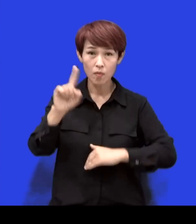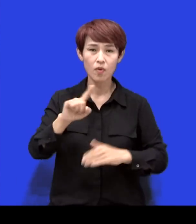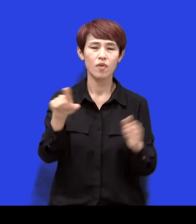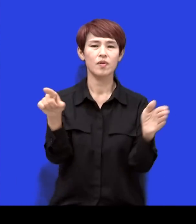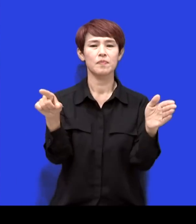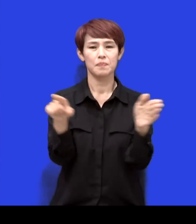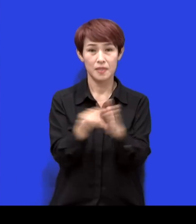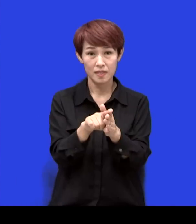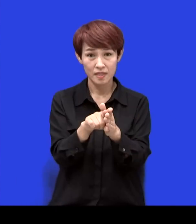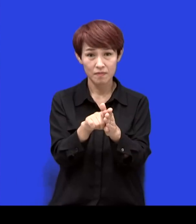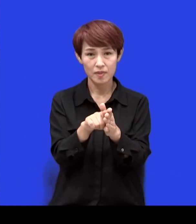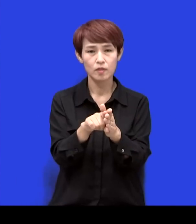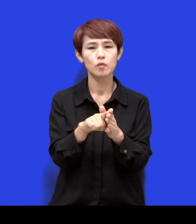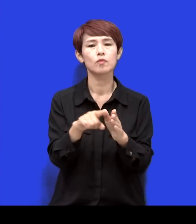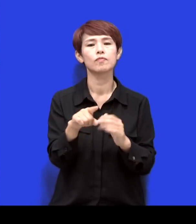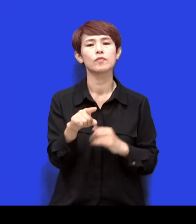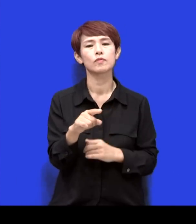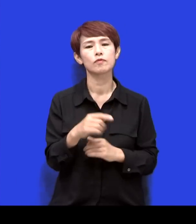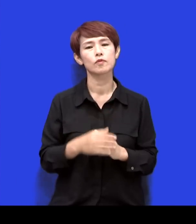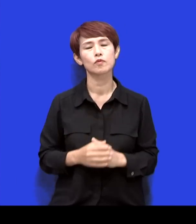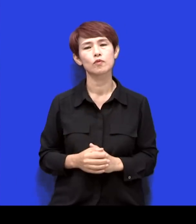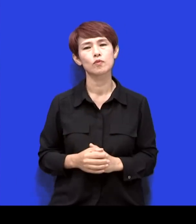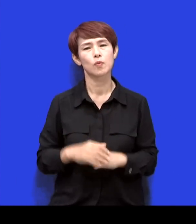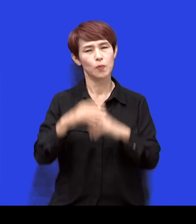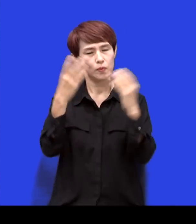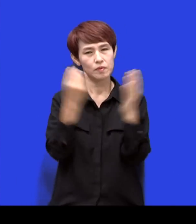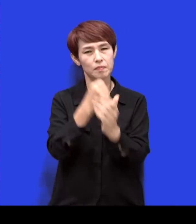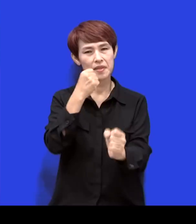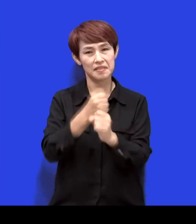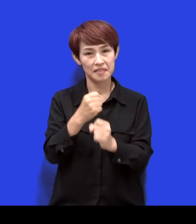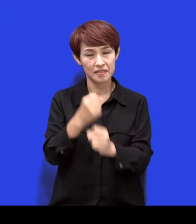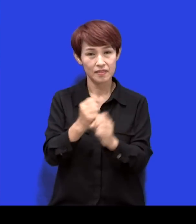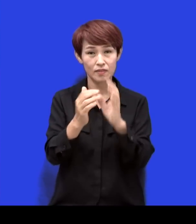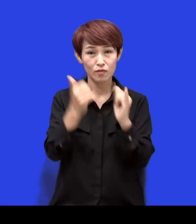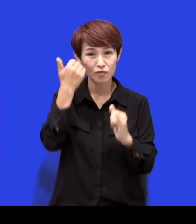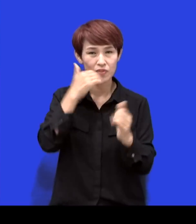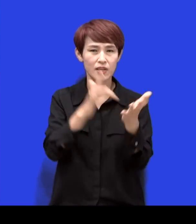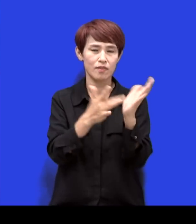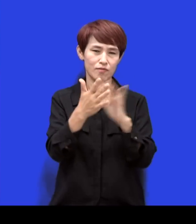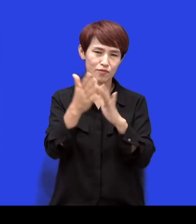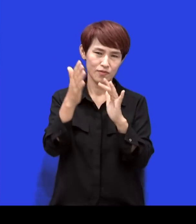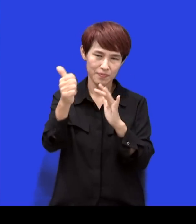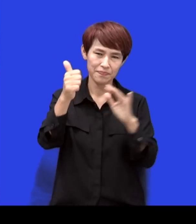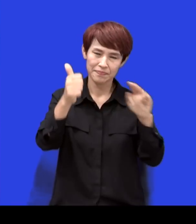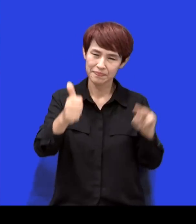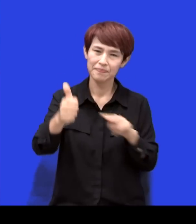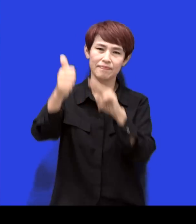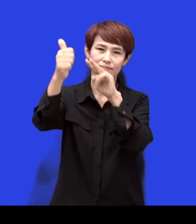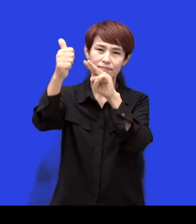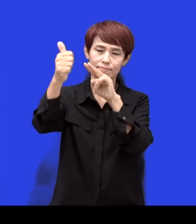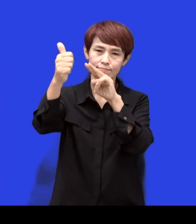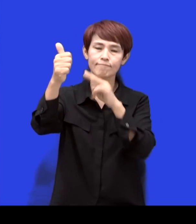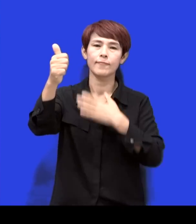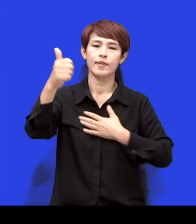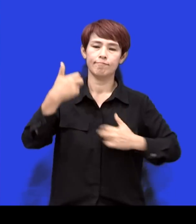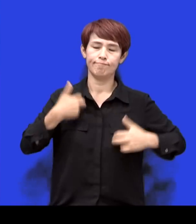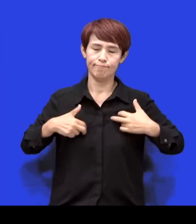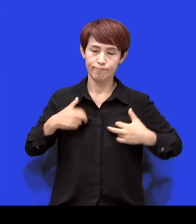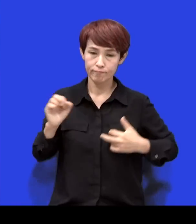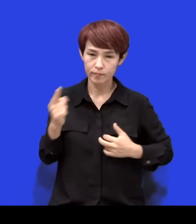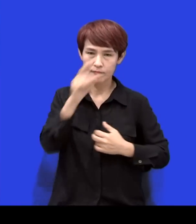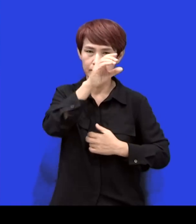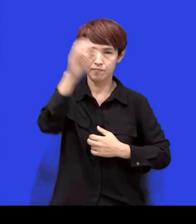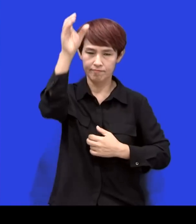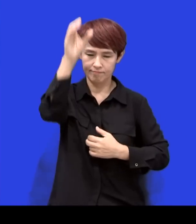주요 또 온전케 하시는 이인 예수를 바라보자. 저는 그 앞에 있는 즐거움으로 인하여